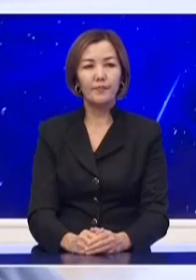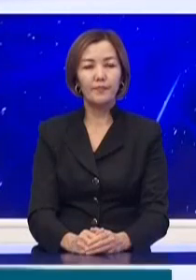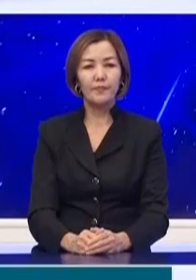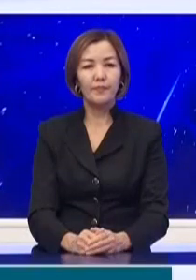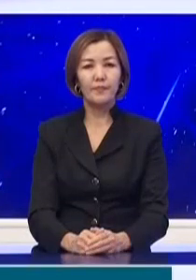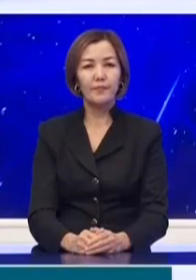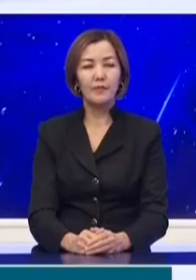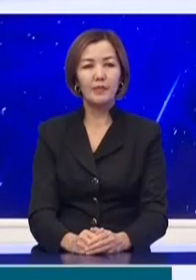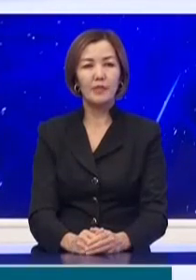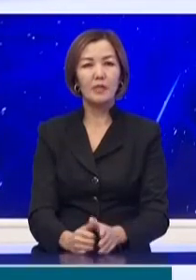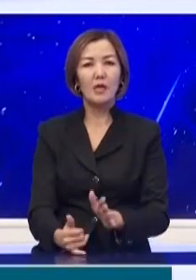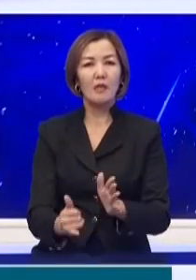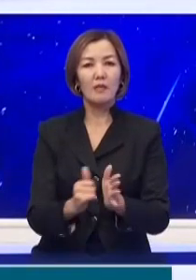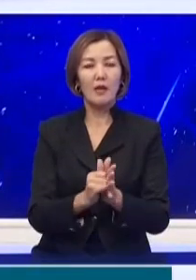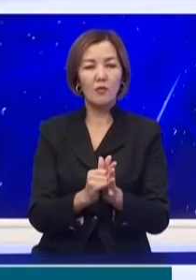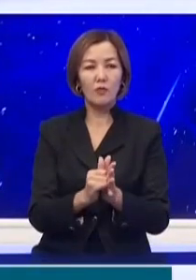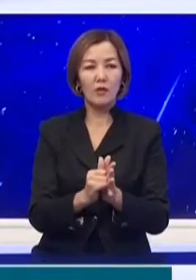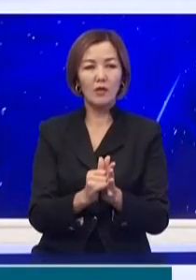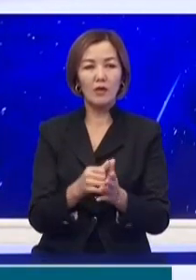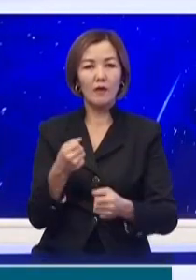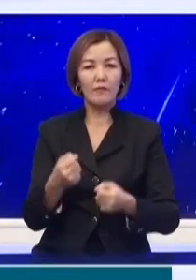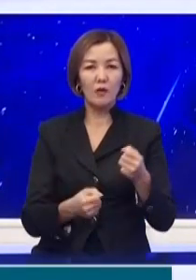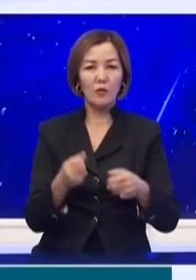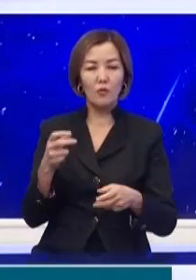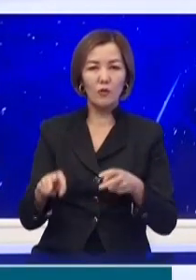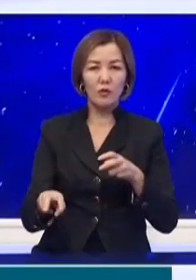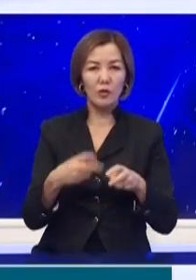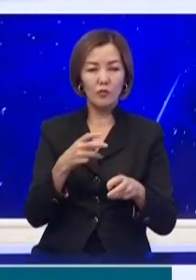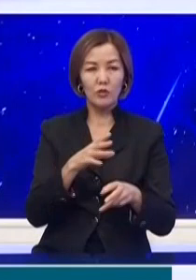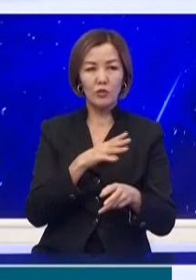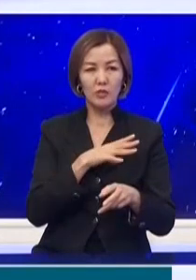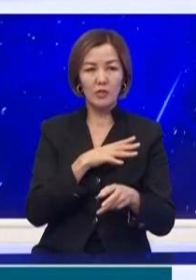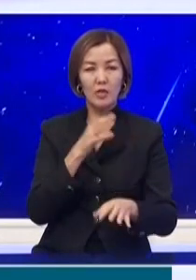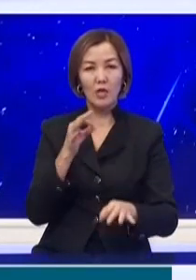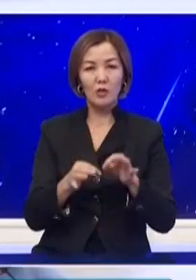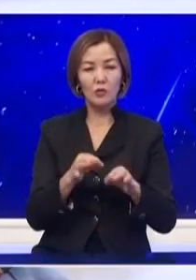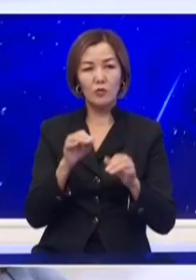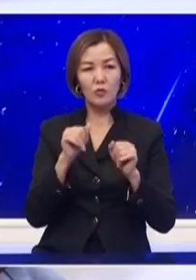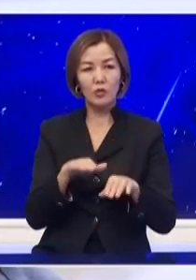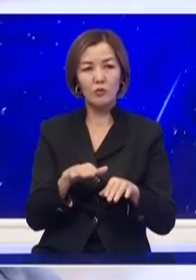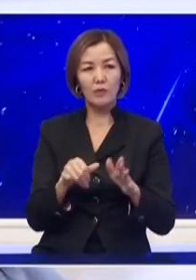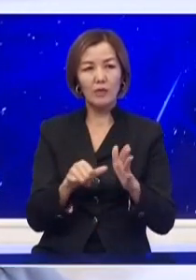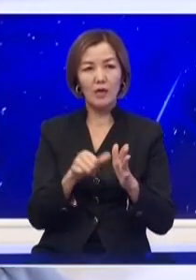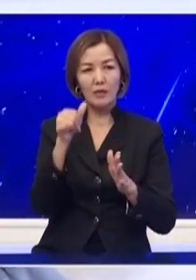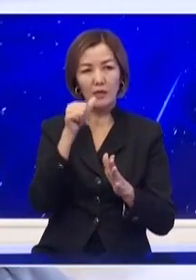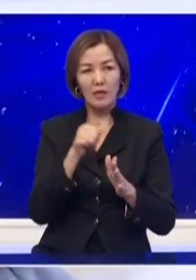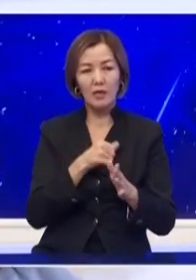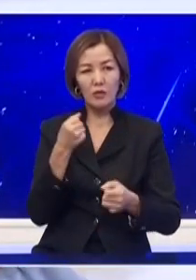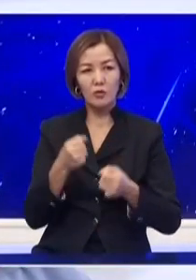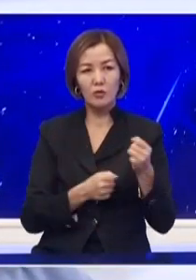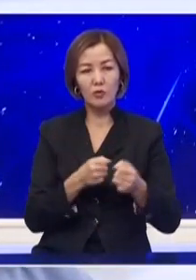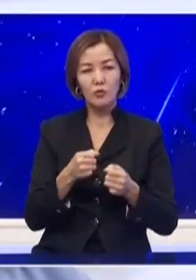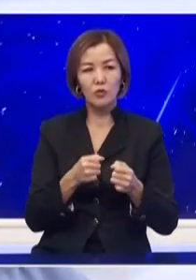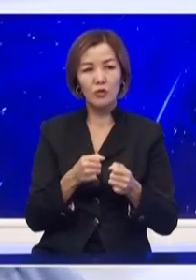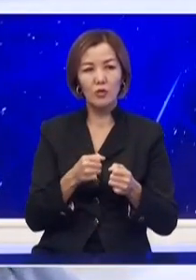Bağınağı Toyota автокөлігі құқық бұзушылығы жасағанынан сот шешімімен 6 айға жүргізуші